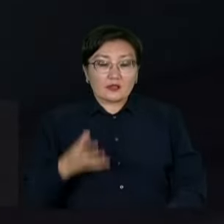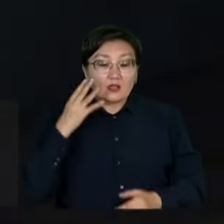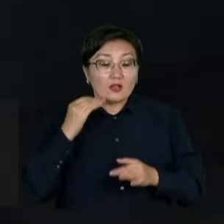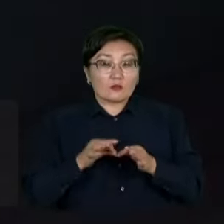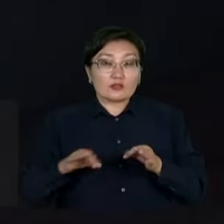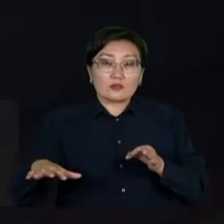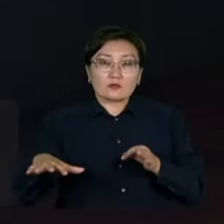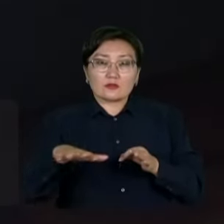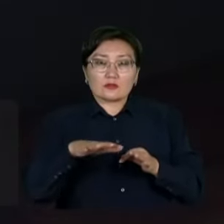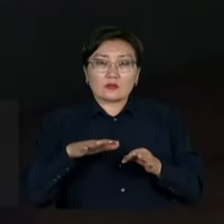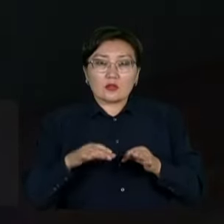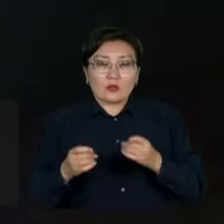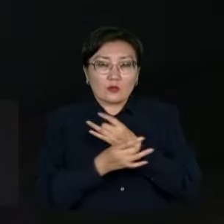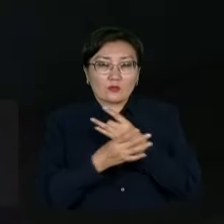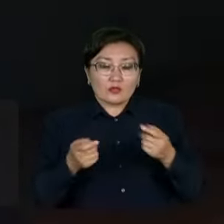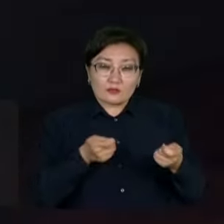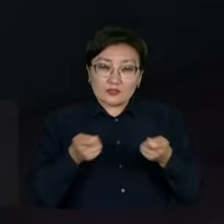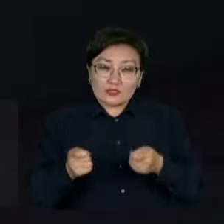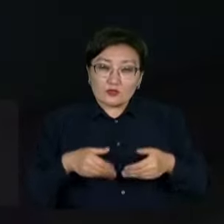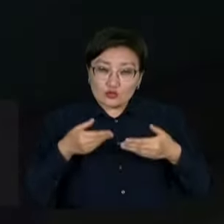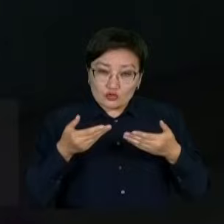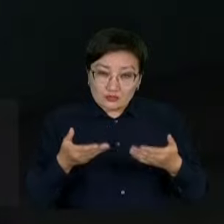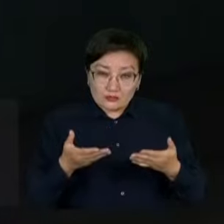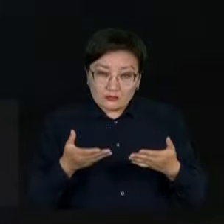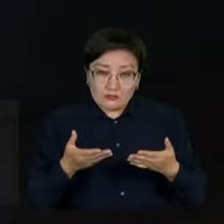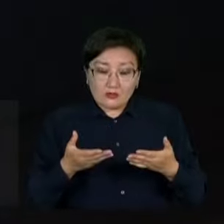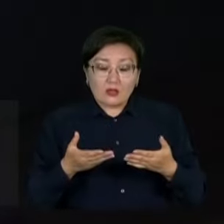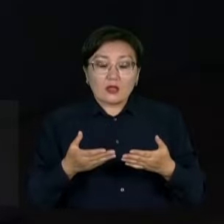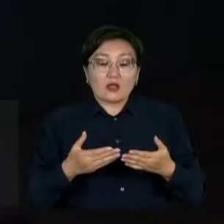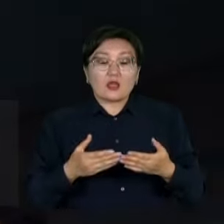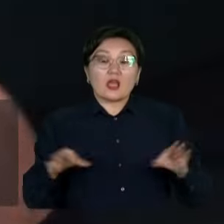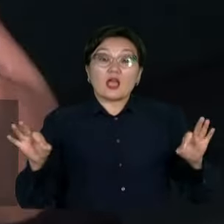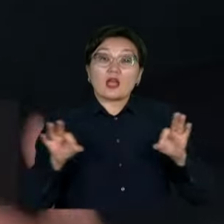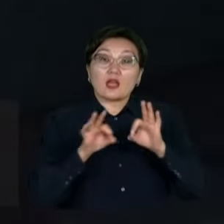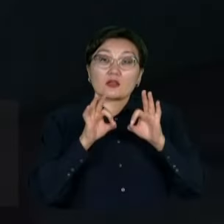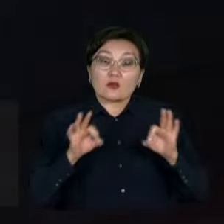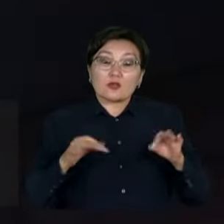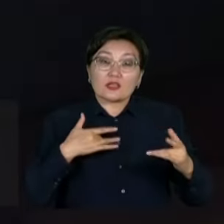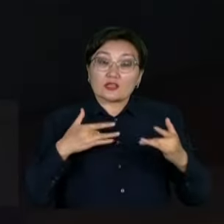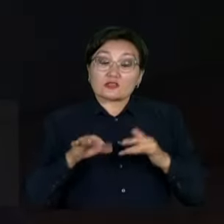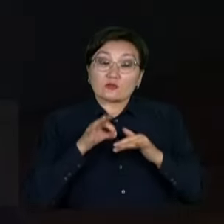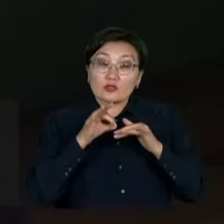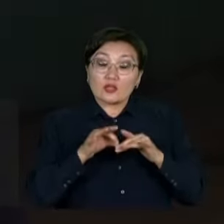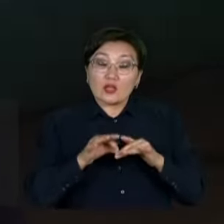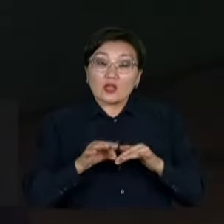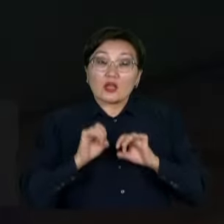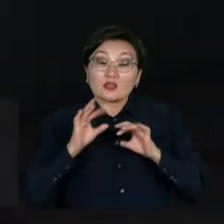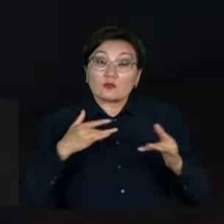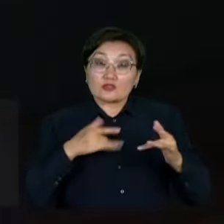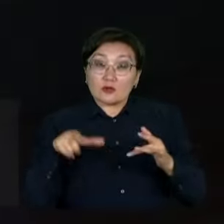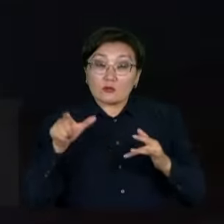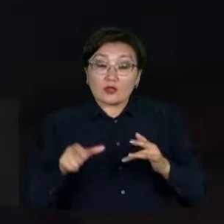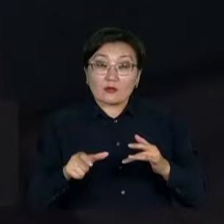облысына мәдениет басқармасына ұсыныс жасадық. Әнмен әлдейлейік. Ебір жұлдыздарымыз бар, кесім,